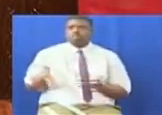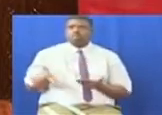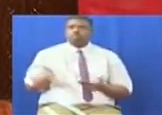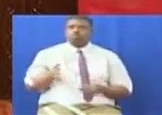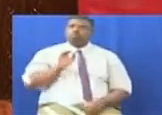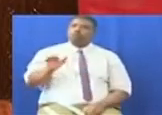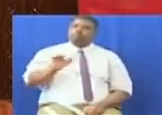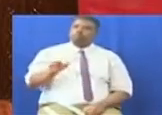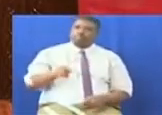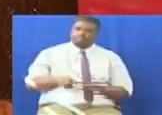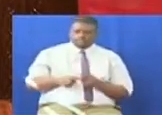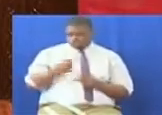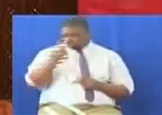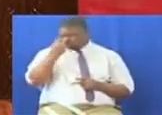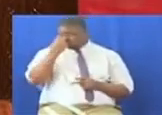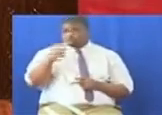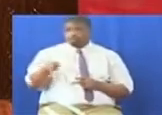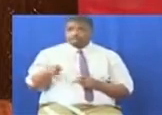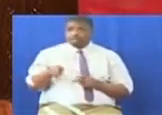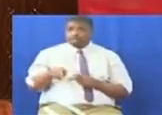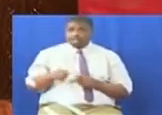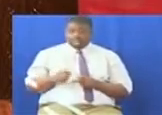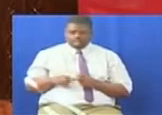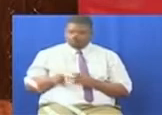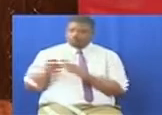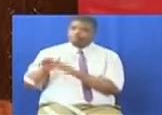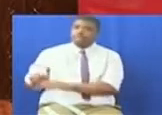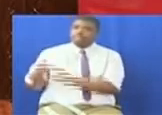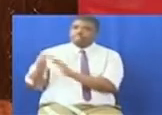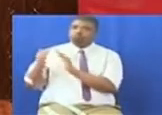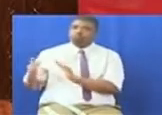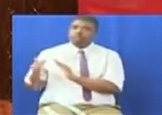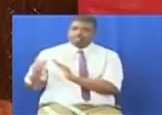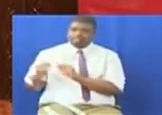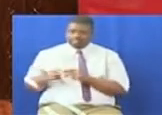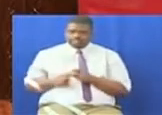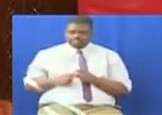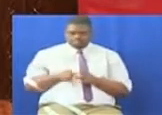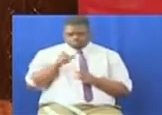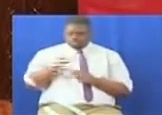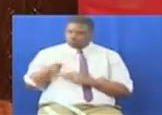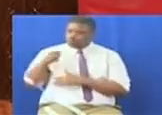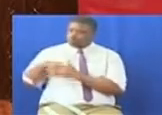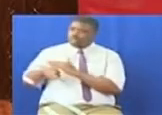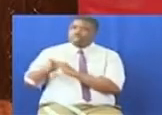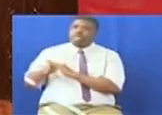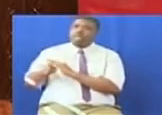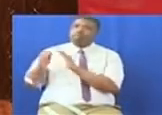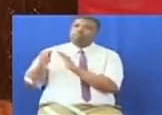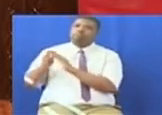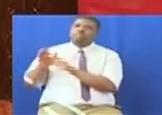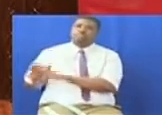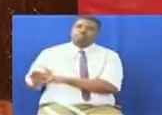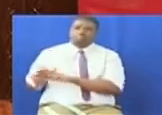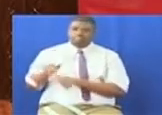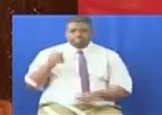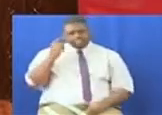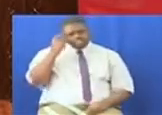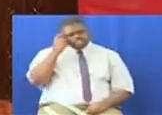Dodoma lockdown. Unajua maana yake nini? Lockdown maana yake watu wote wakae ndani. Anayeumwa kichwa apige